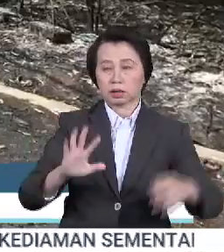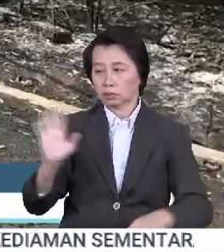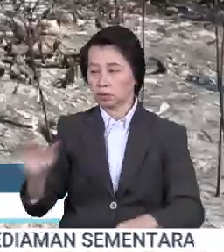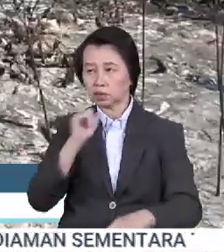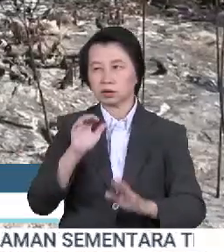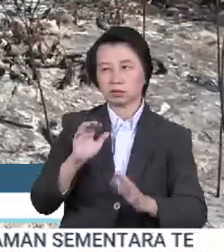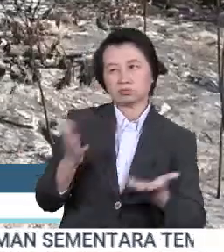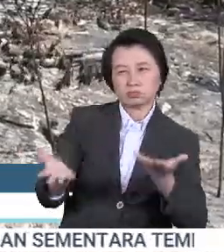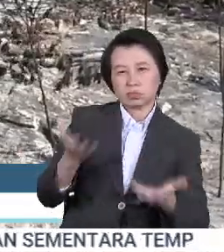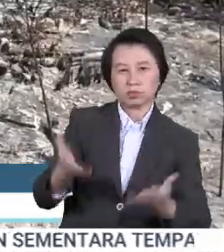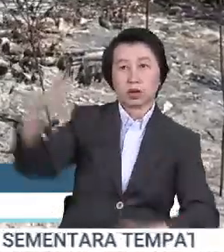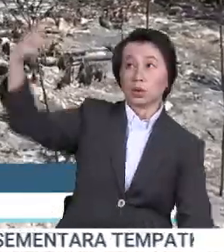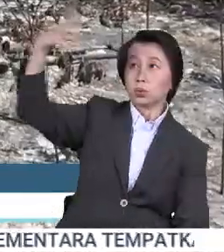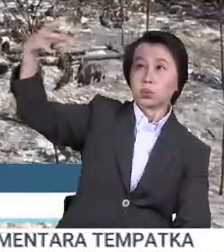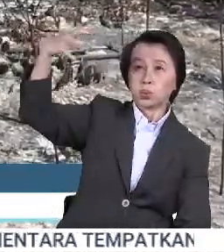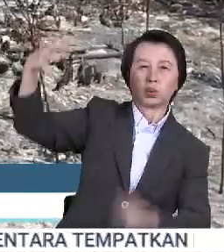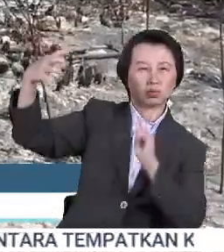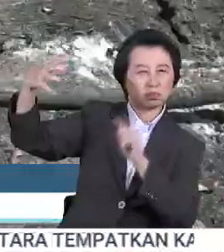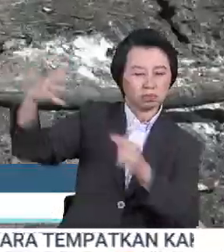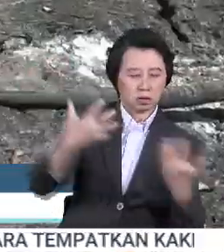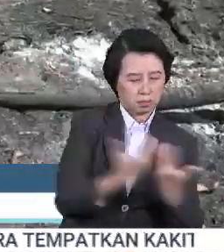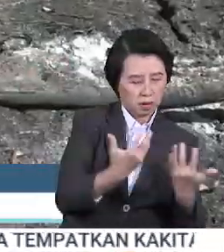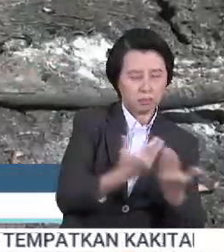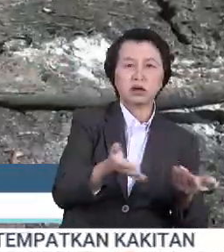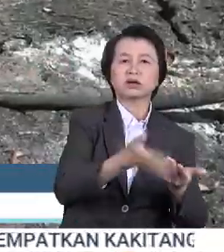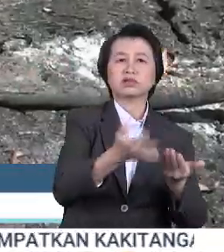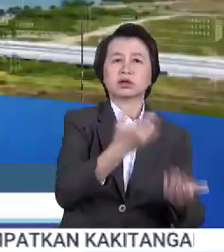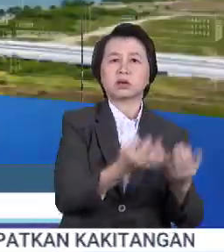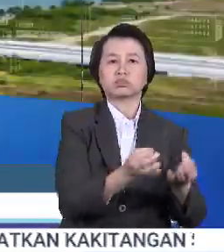menolak kemungkinan cuaca panas punca Lalang mudah terbakar